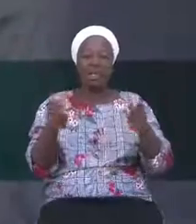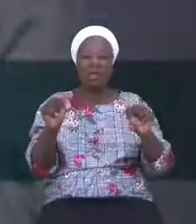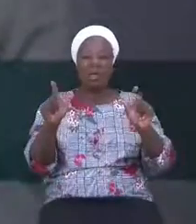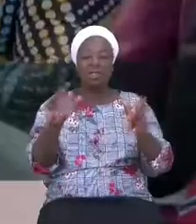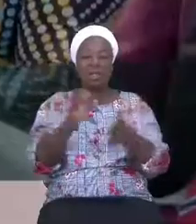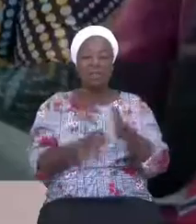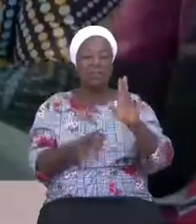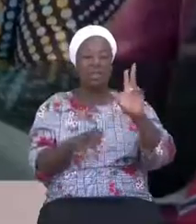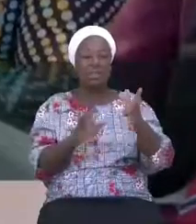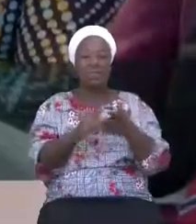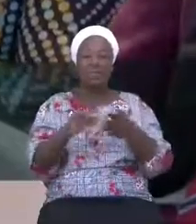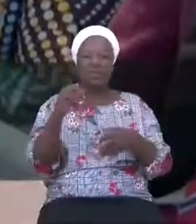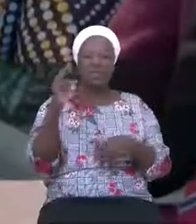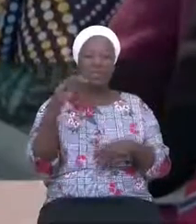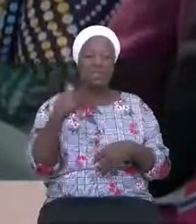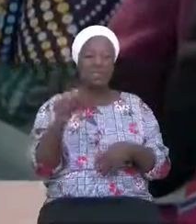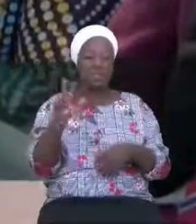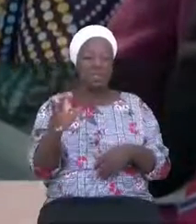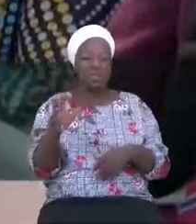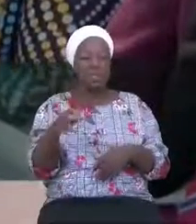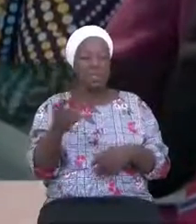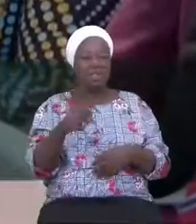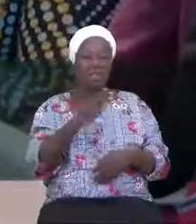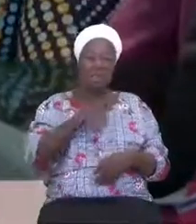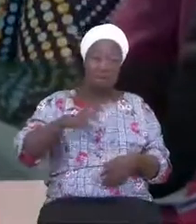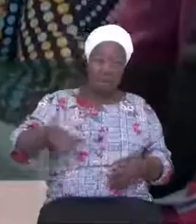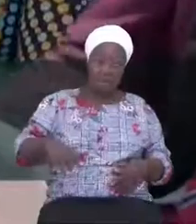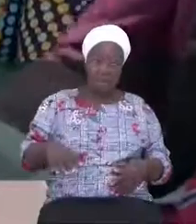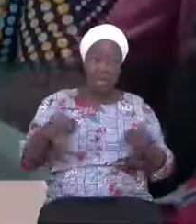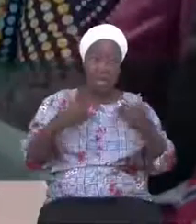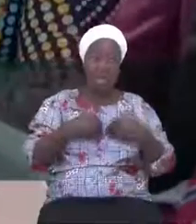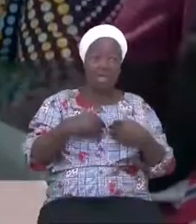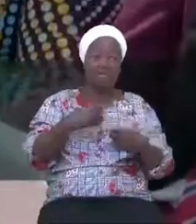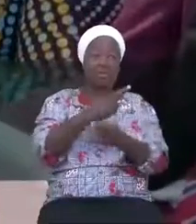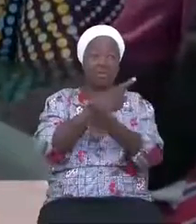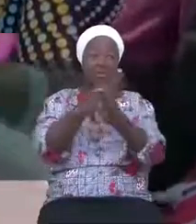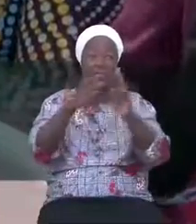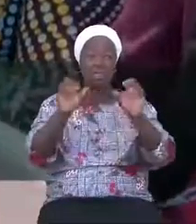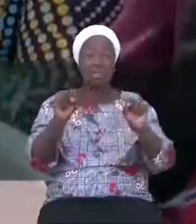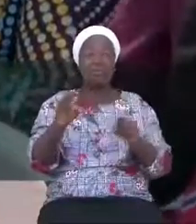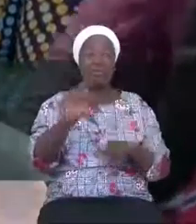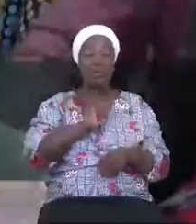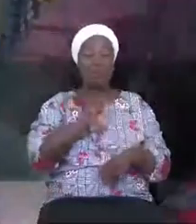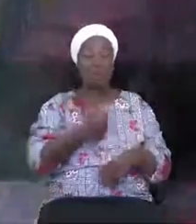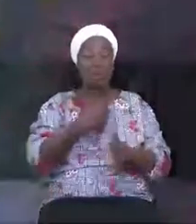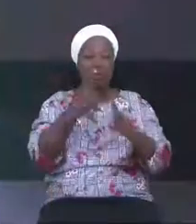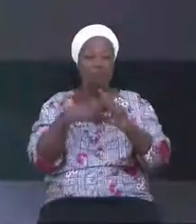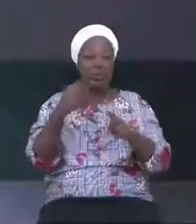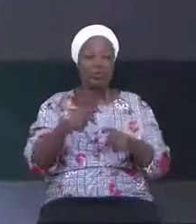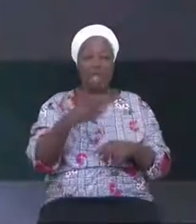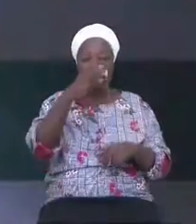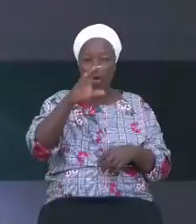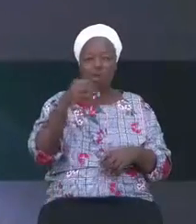verset 13. Galates 3, 13. Christ nous a rachetés de la malédiction de la